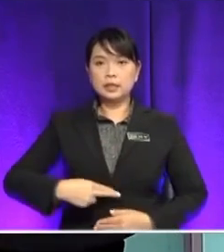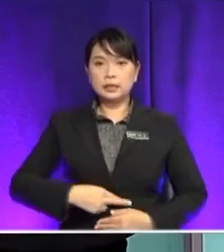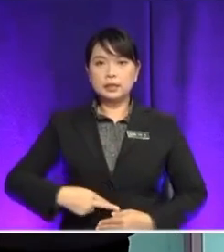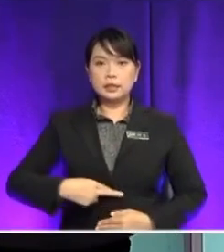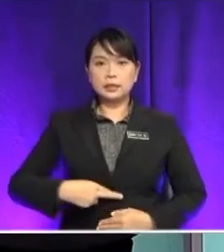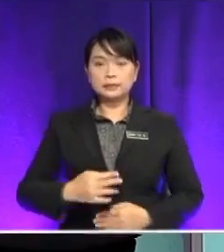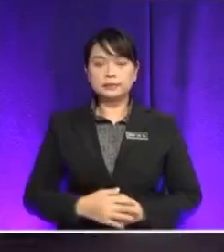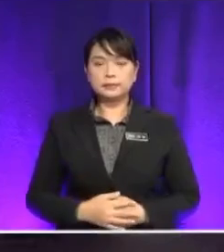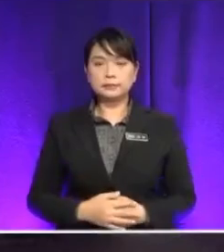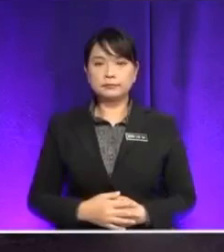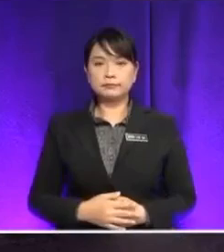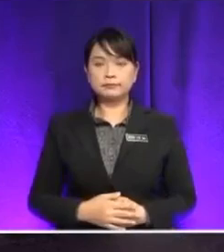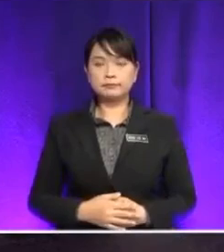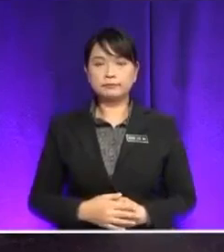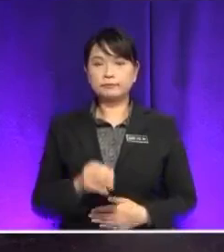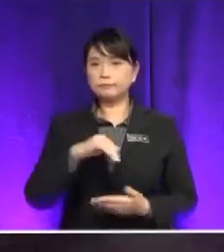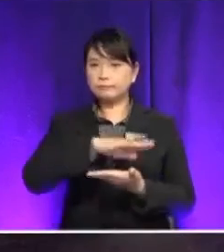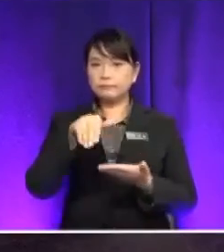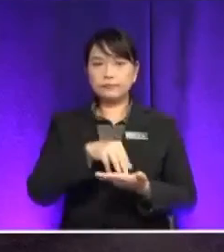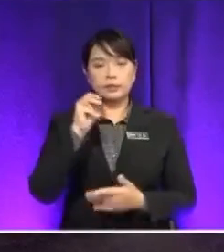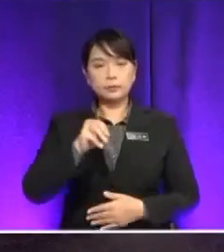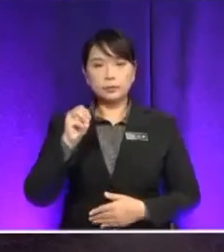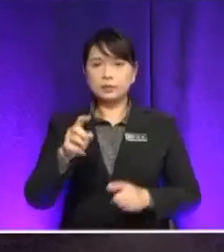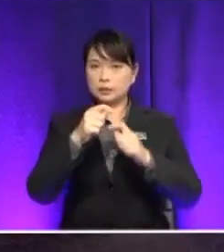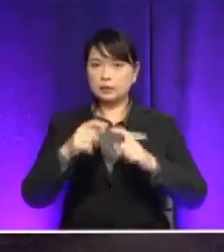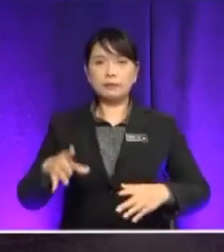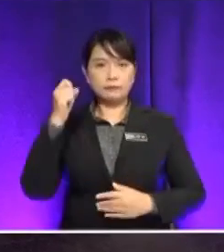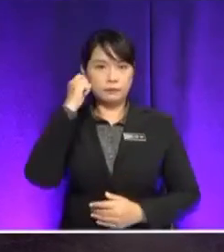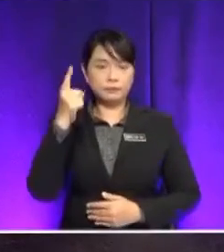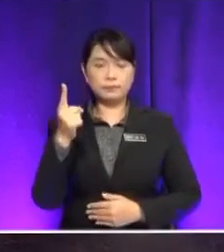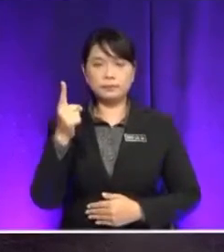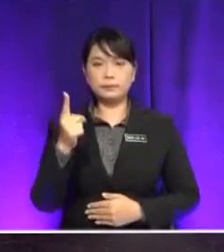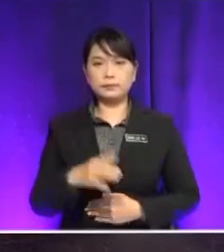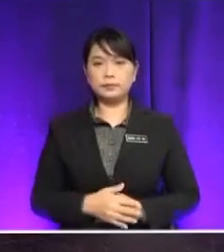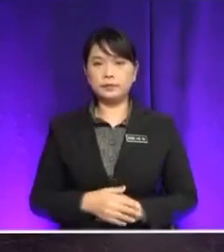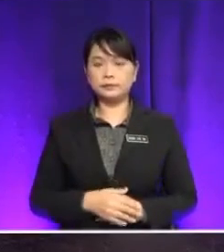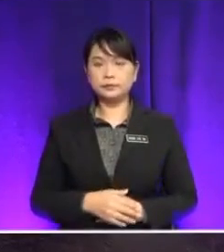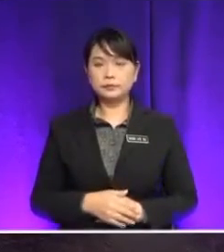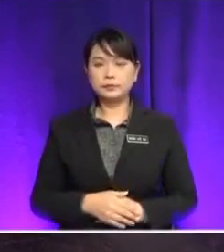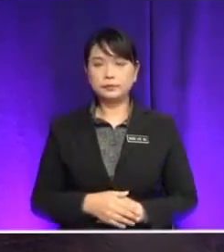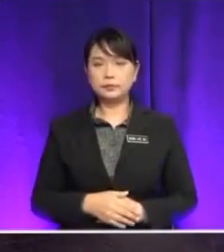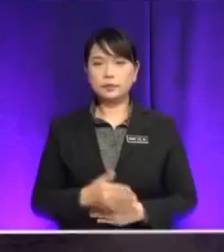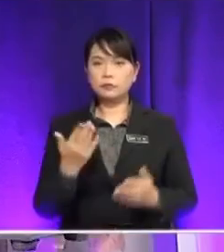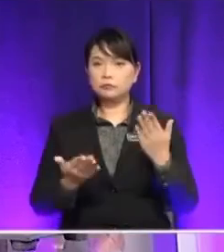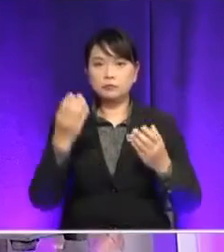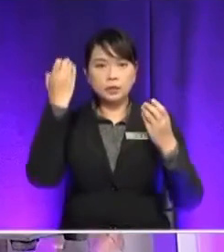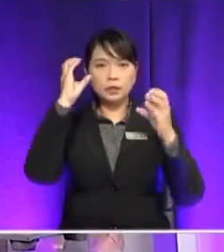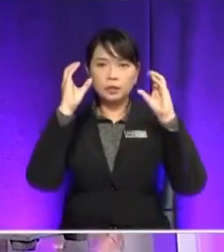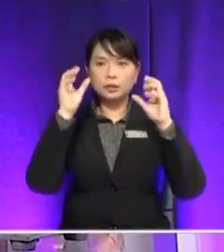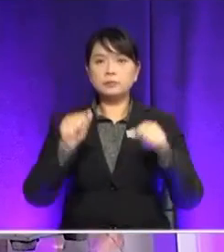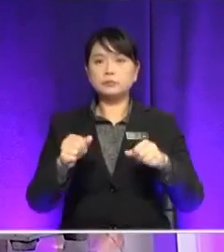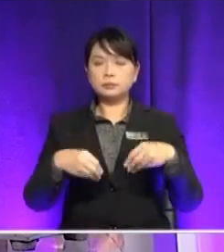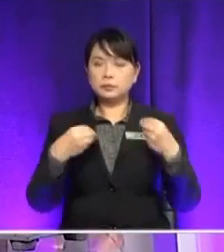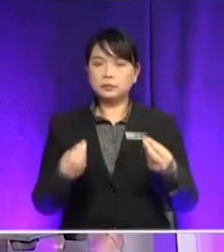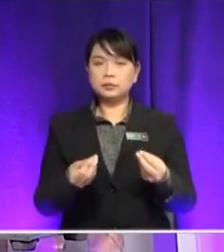rallying observasi seumur repotnya faham mengenai abloom kita kali joget dan mungkin juga boleh berikan